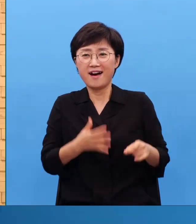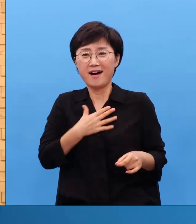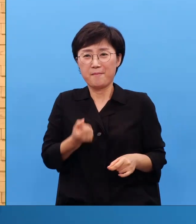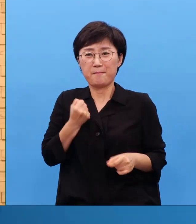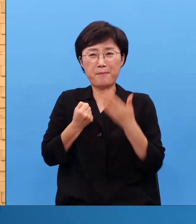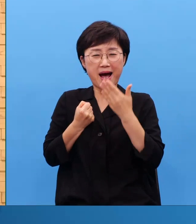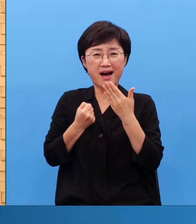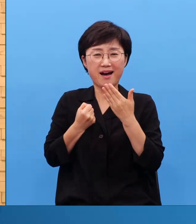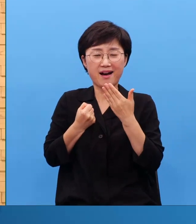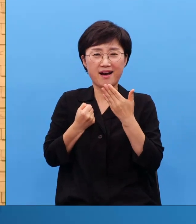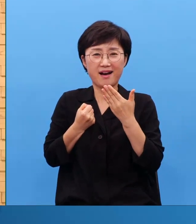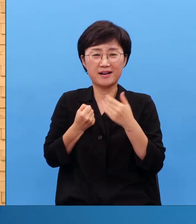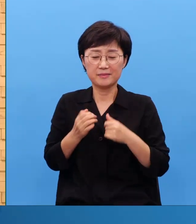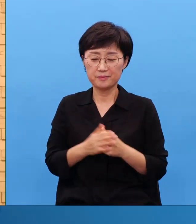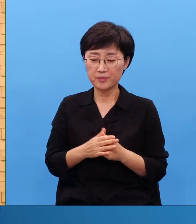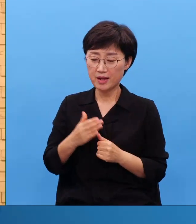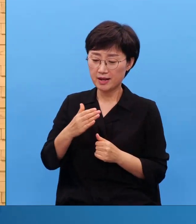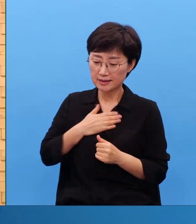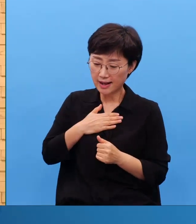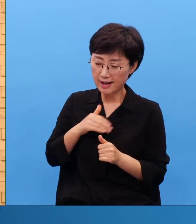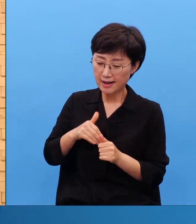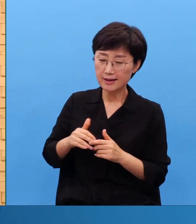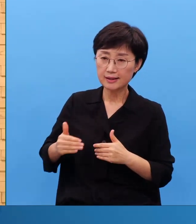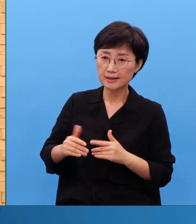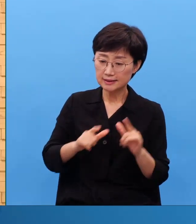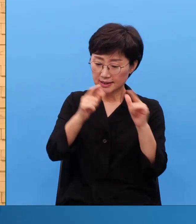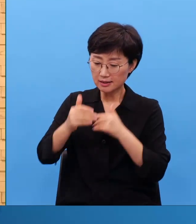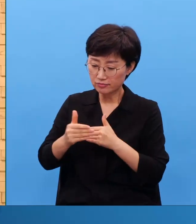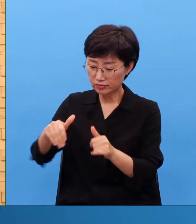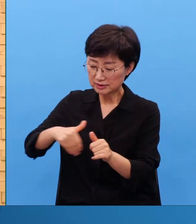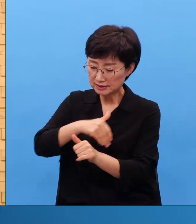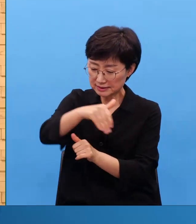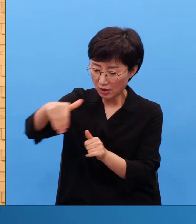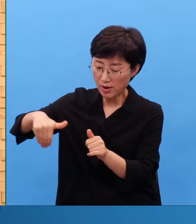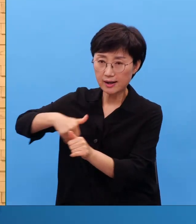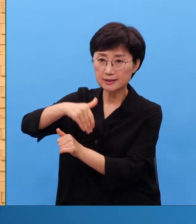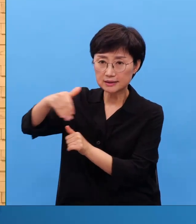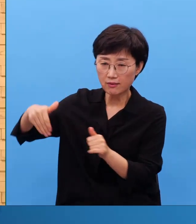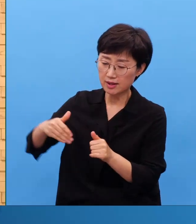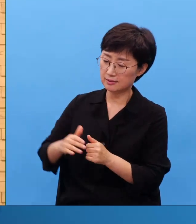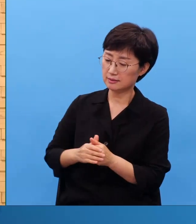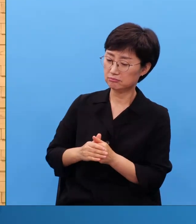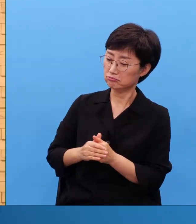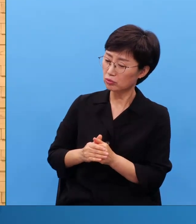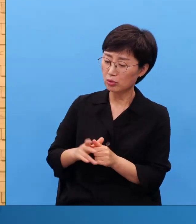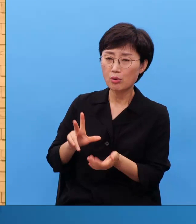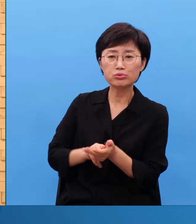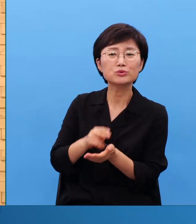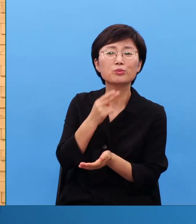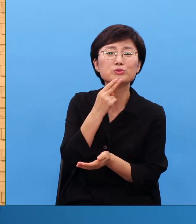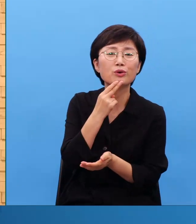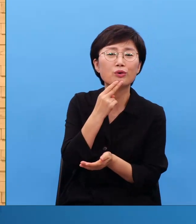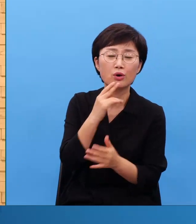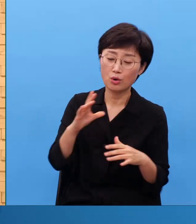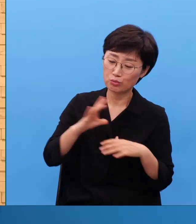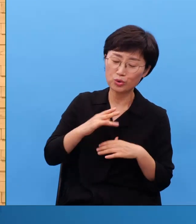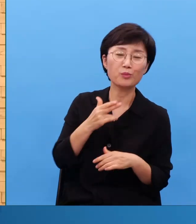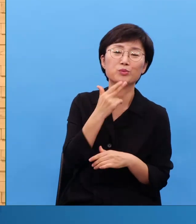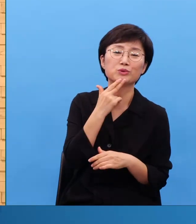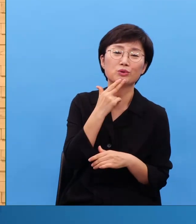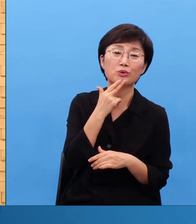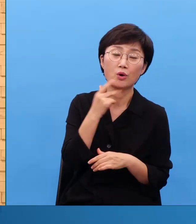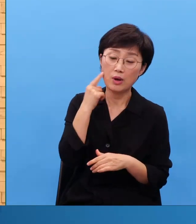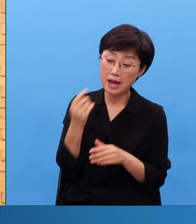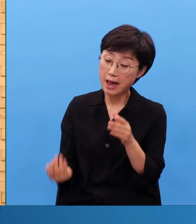그러면 어떤 상황 속에서도요. 오히려 나는 교만해질까 싶어 조심하지. 아무것도 겁낼 게 없다. 기도하면